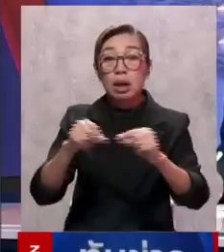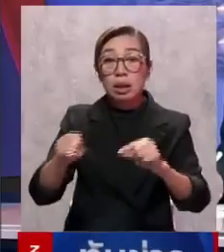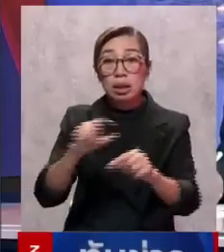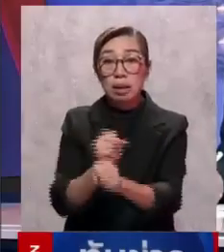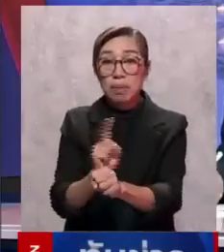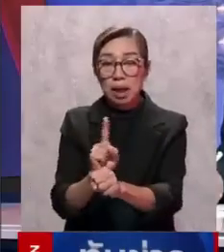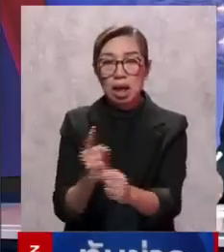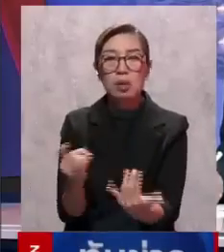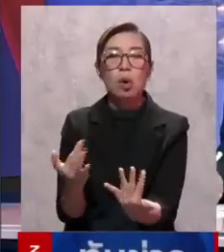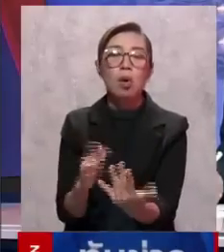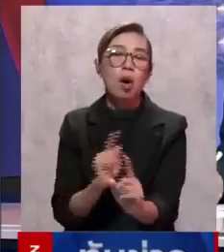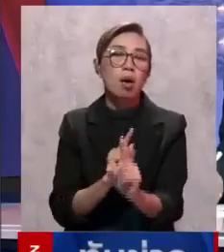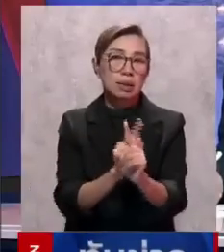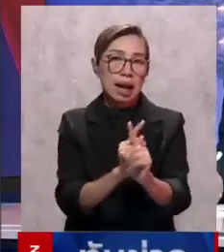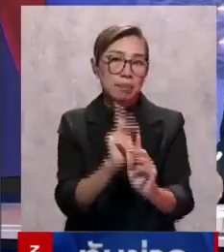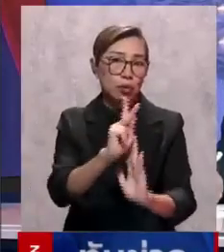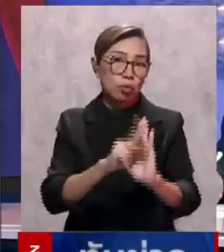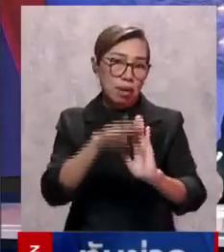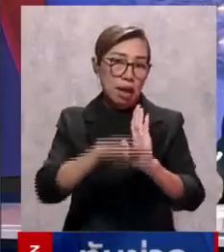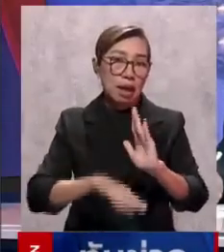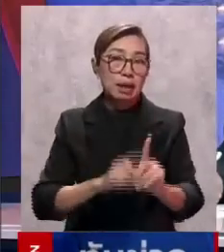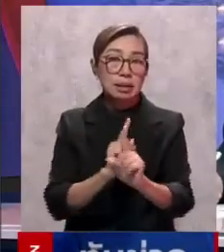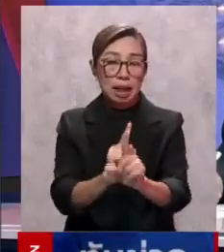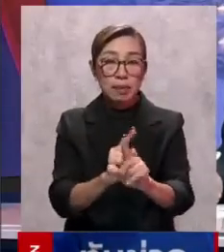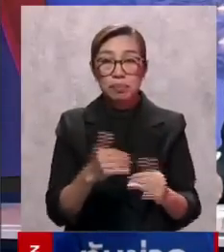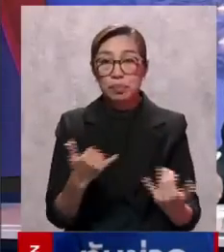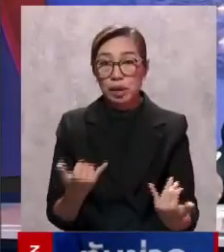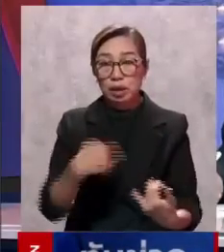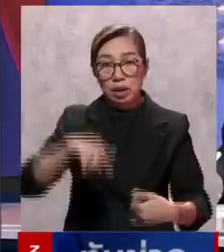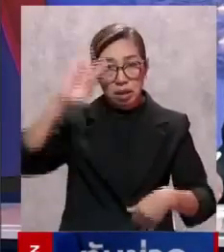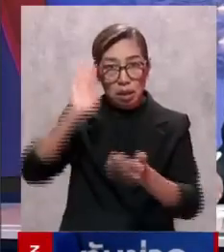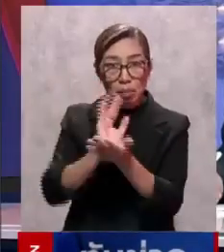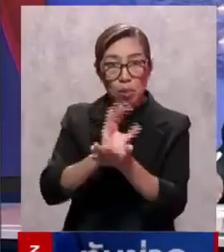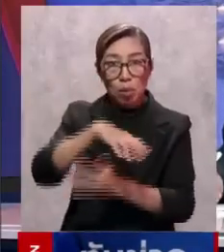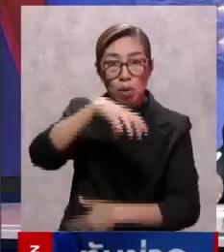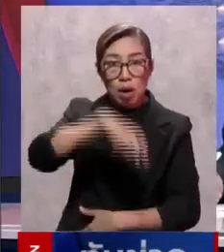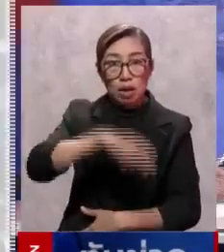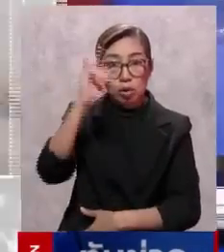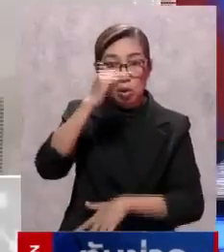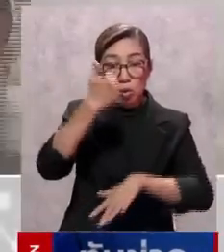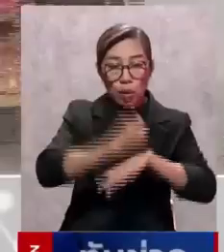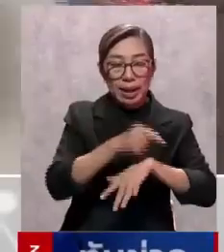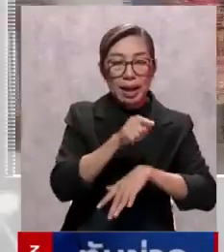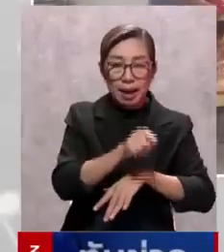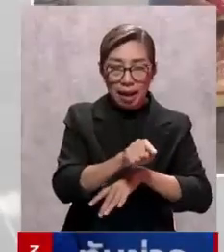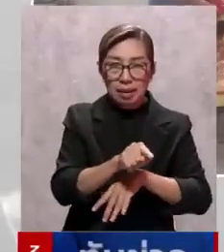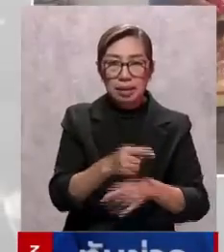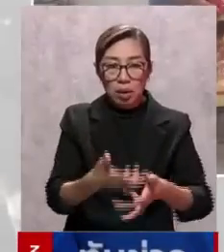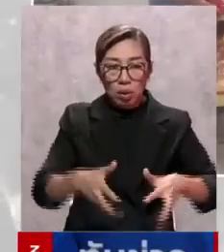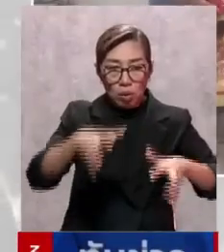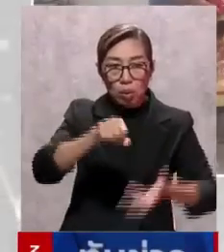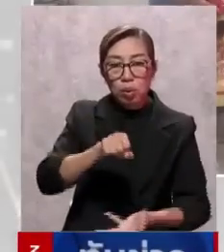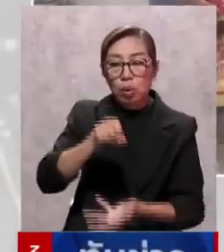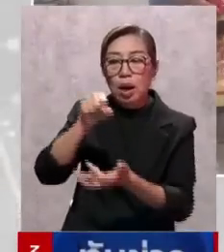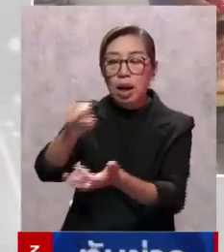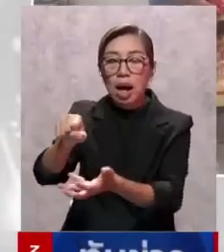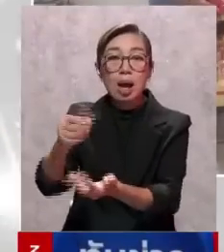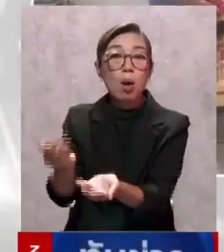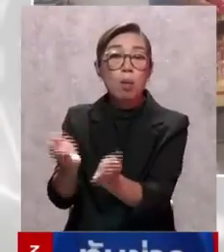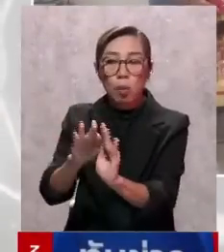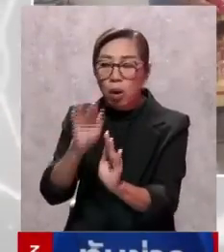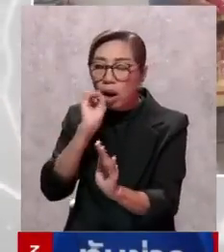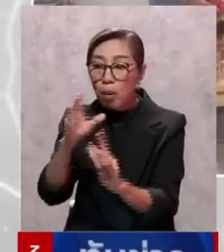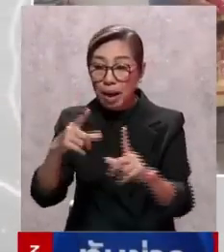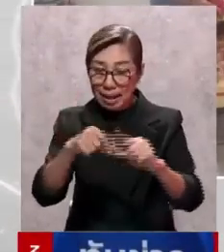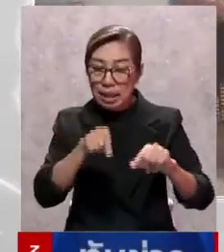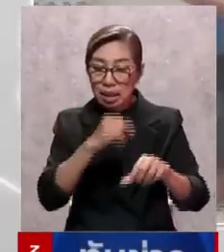องเป็นไปตามกระบวนการเพราะว่าล่าสุดในส่วนของผู้กำกับสน.ดอนเมืองก็ไปมอบกระเช้าให้กำลังใจแล้วก็พูดถึงเรื่องของการเดินห